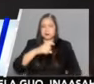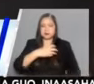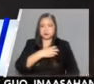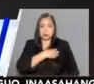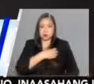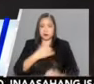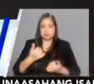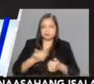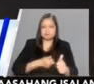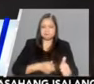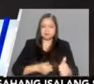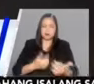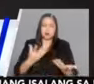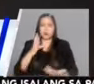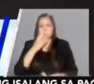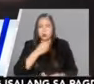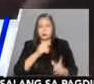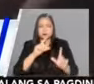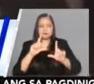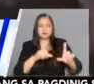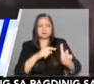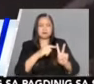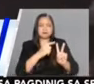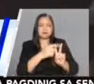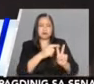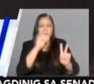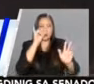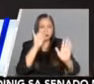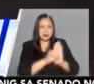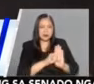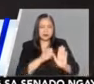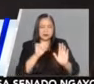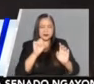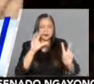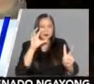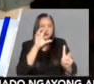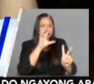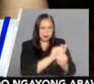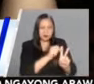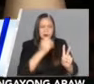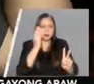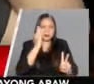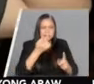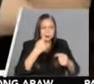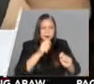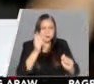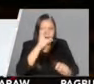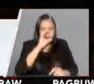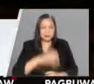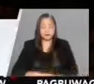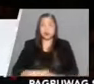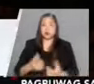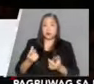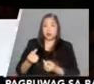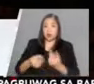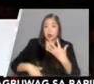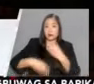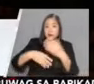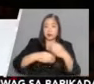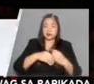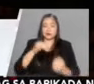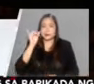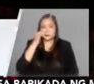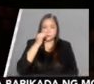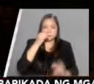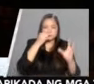para matukoy ang pagkakakilanlan at mahuli ang mga salarin. What we'll do is add more cameras dun sa mga blind spot na which is pwede